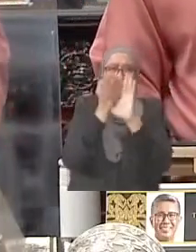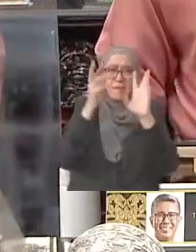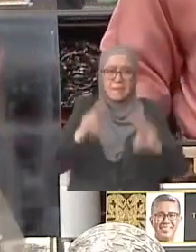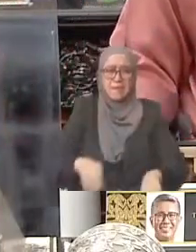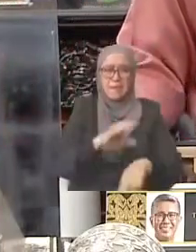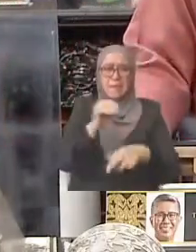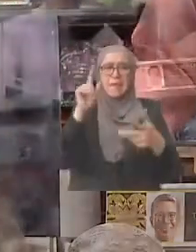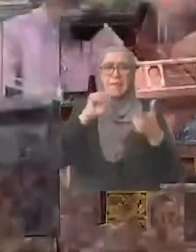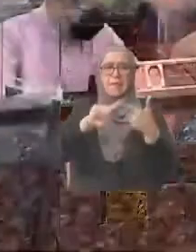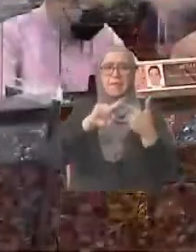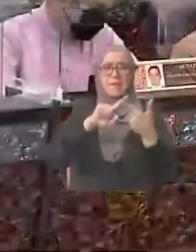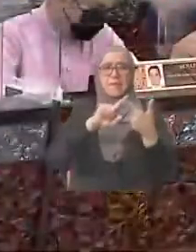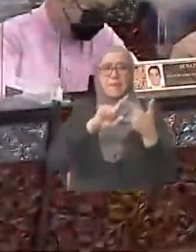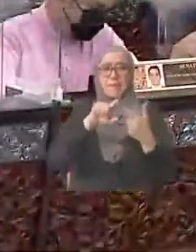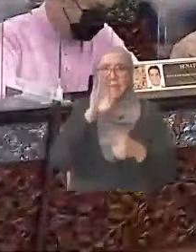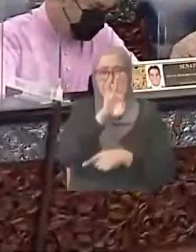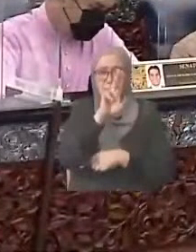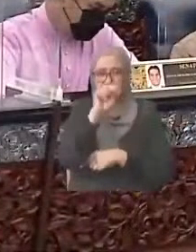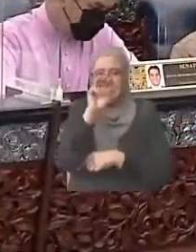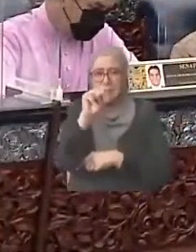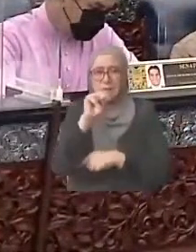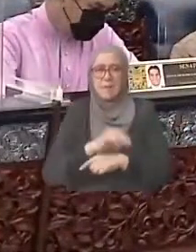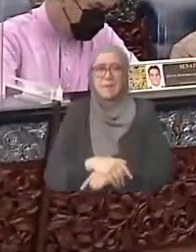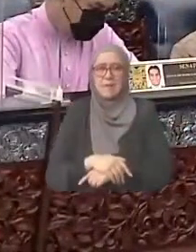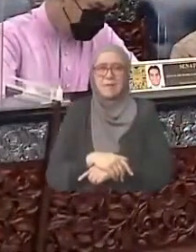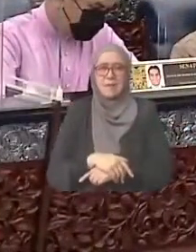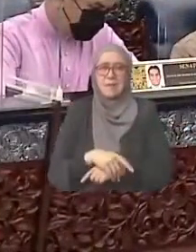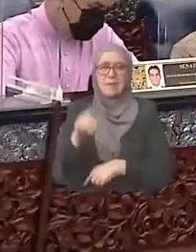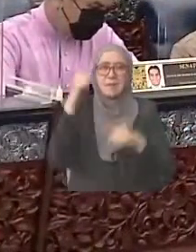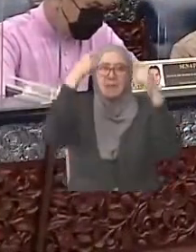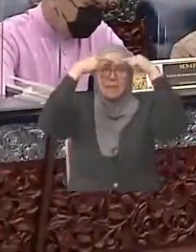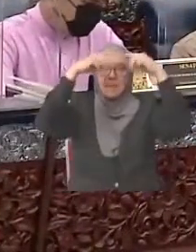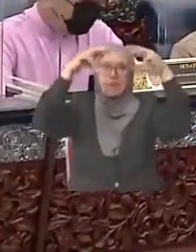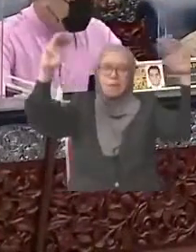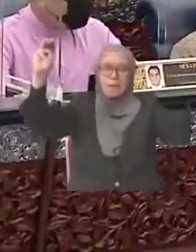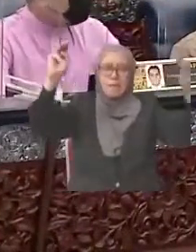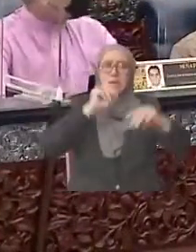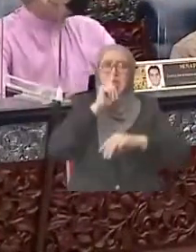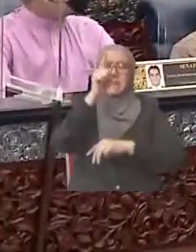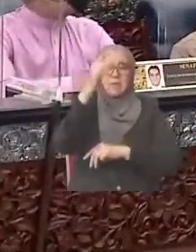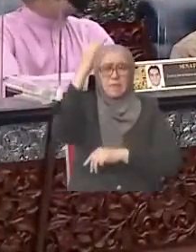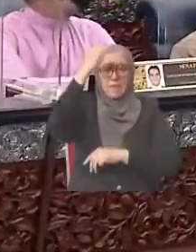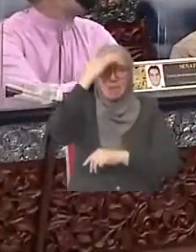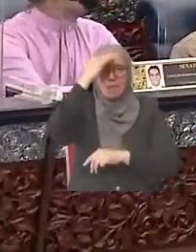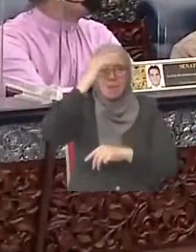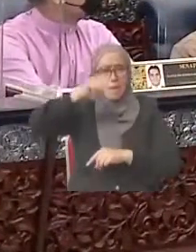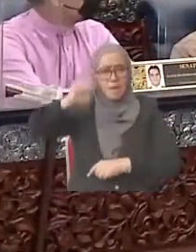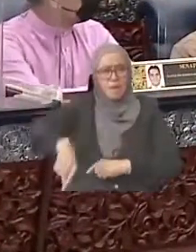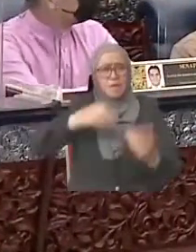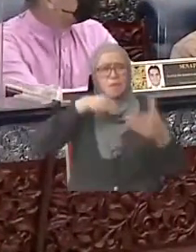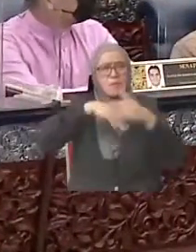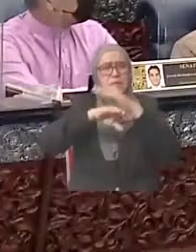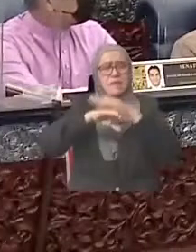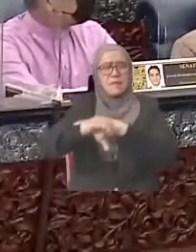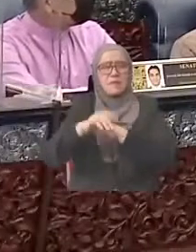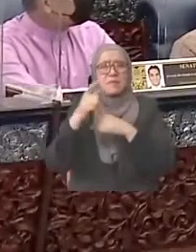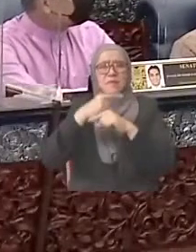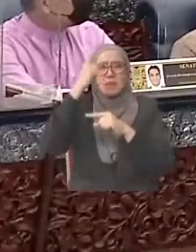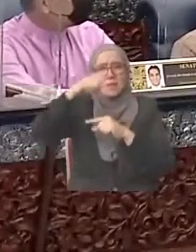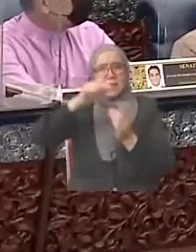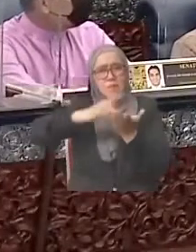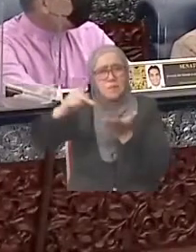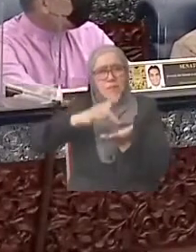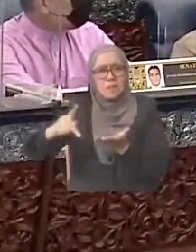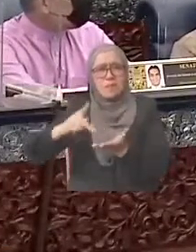ya ama Bomat bodo menteripoker.com perlunya akses kepada pembiayaan tanpa Faidah disediakan